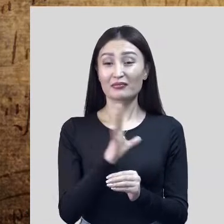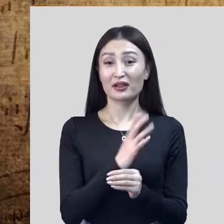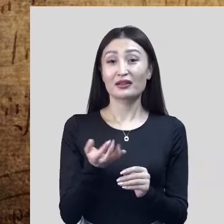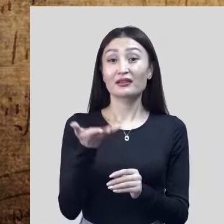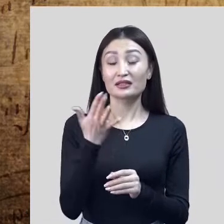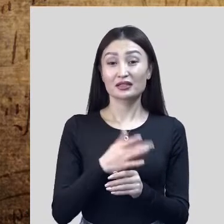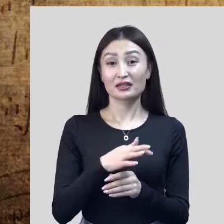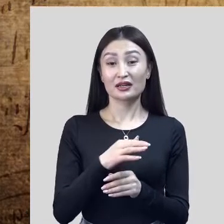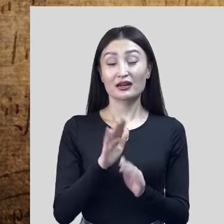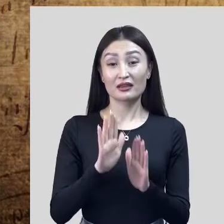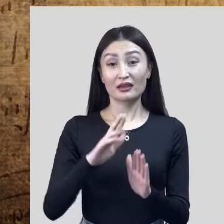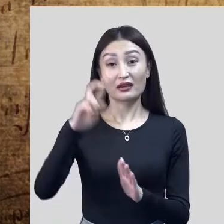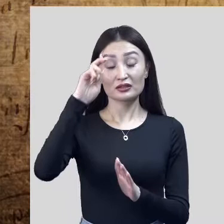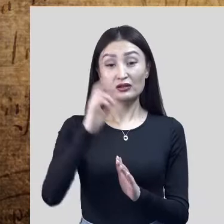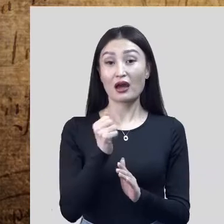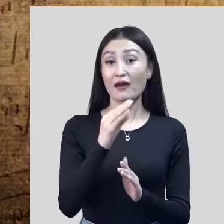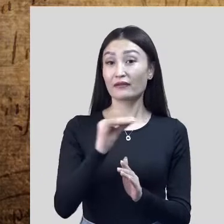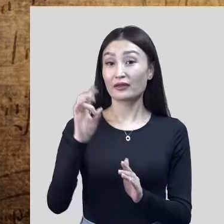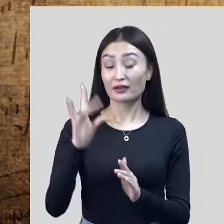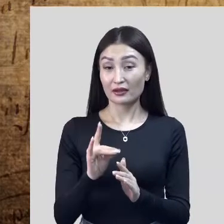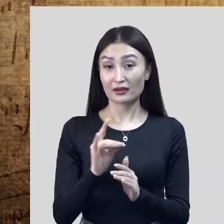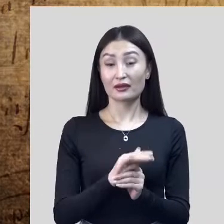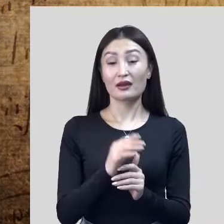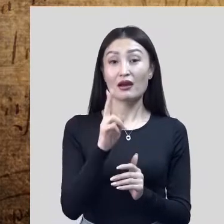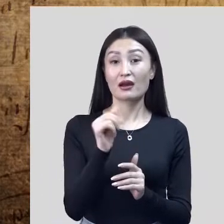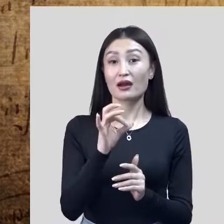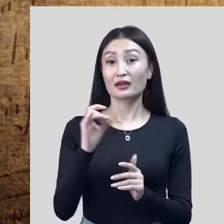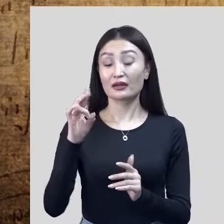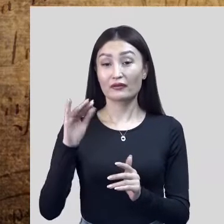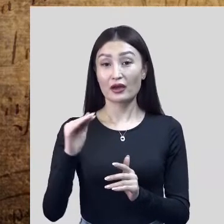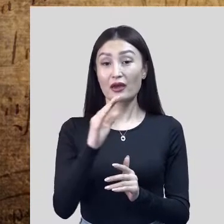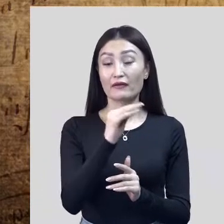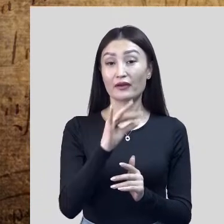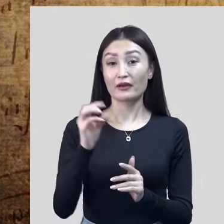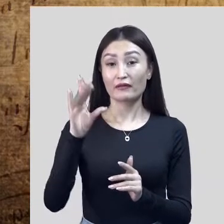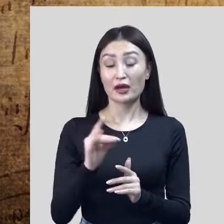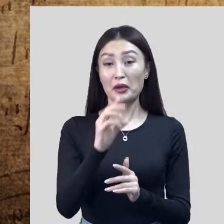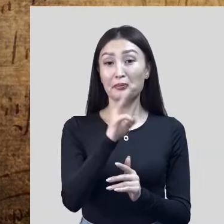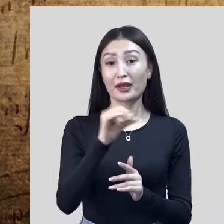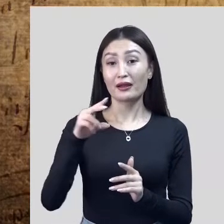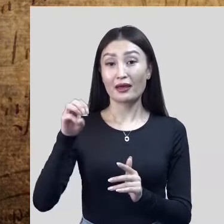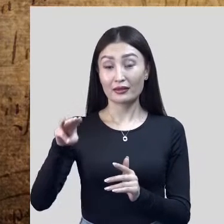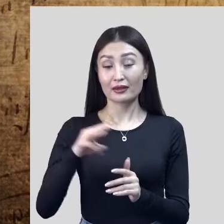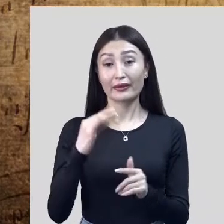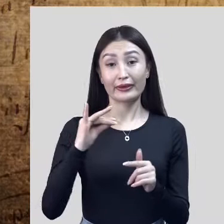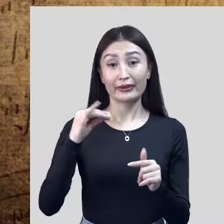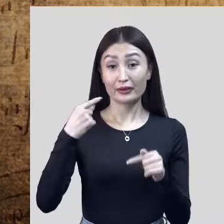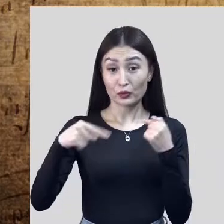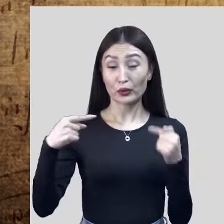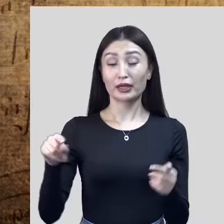было несколько сотен таких государств – Афины, Коринф, Фивы, Милет и